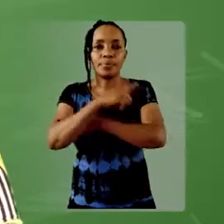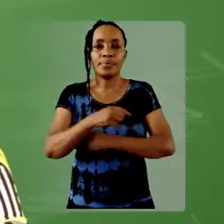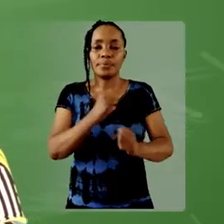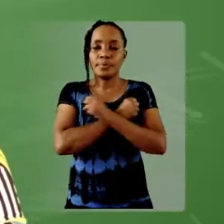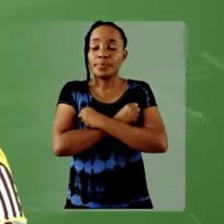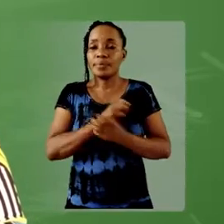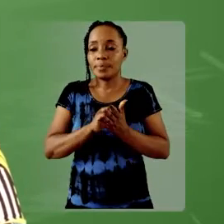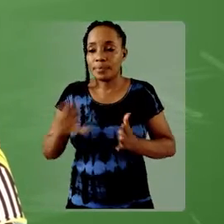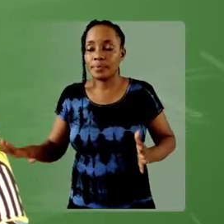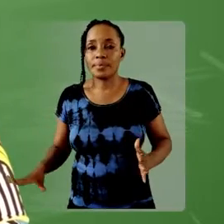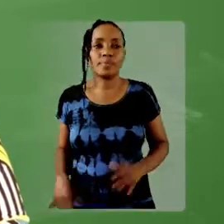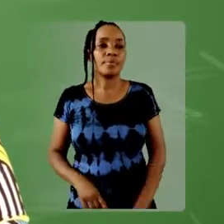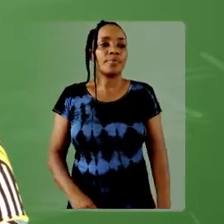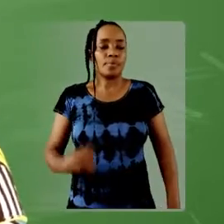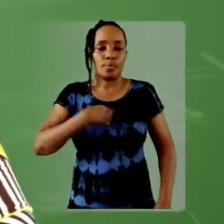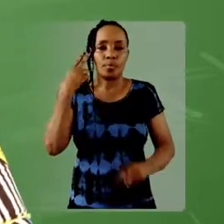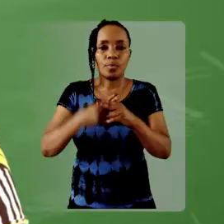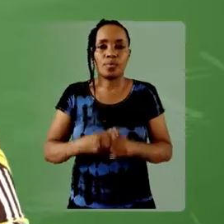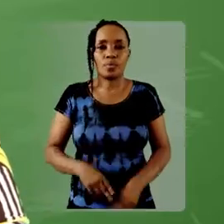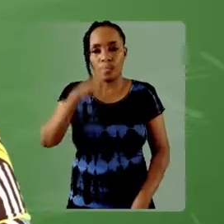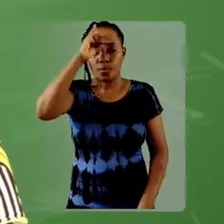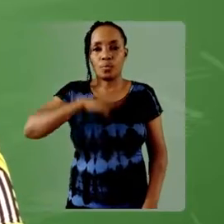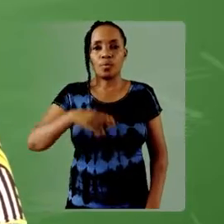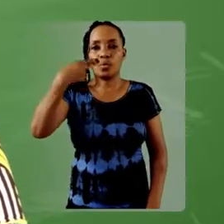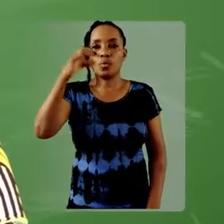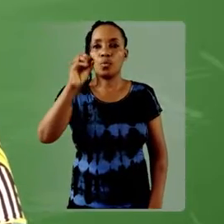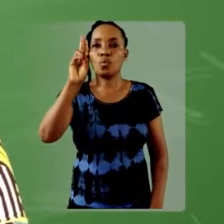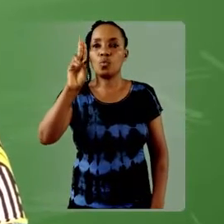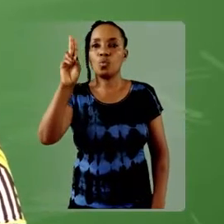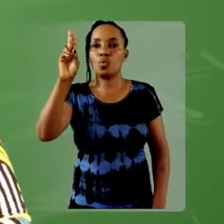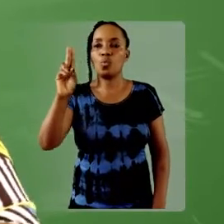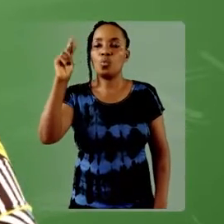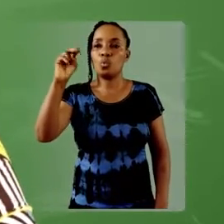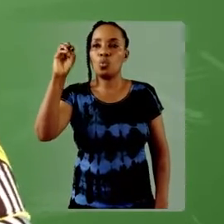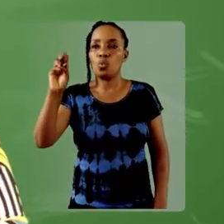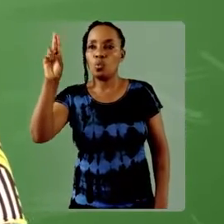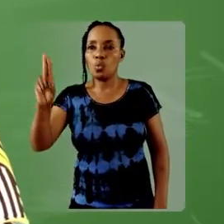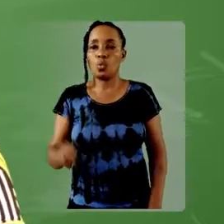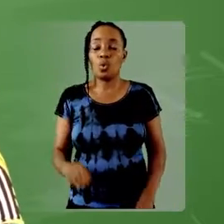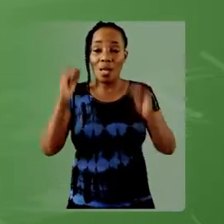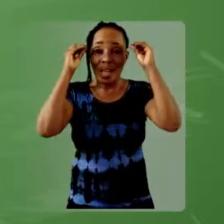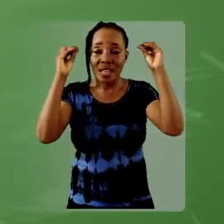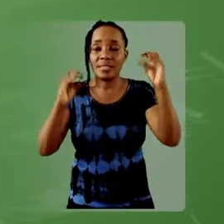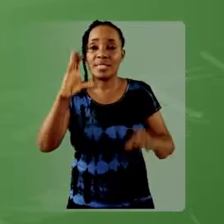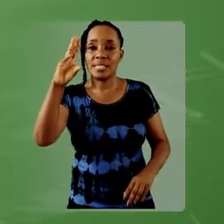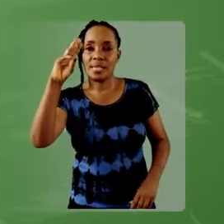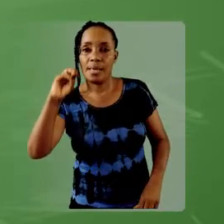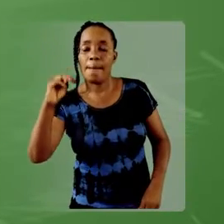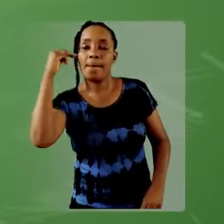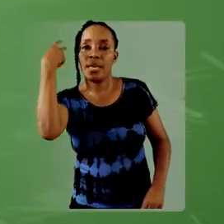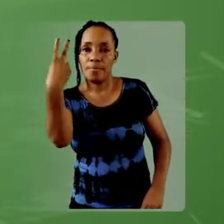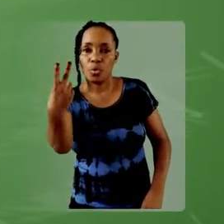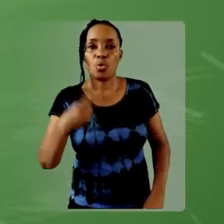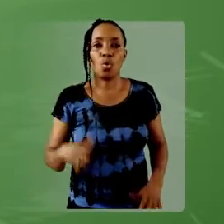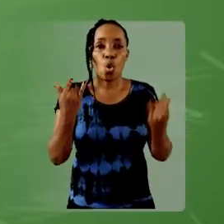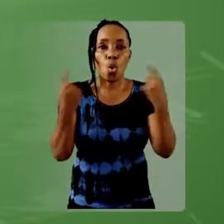Bonjour, chers élèves. Je me nomme Jean-Baptiste Ounou, enseignant, tenant du CM2. Aujourd'hui,